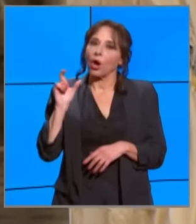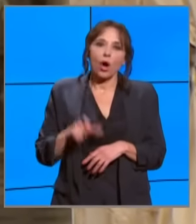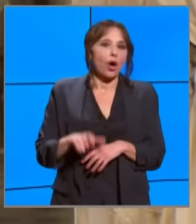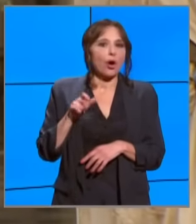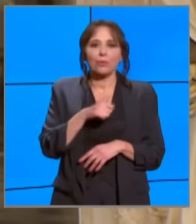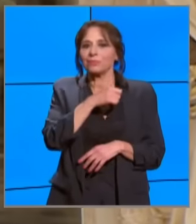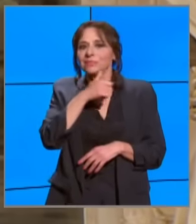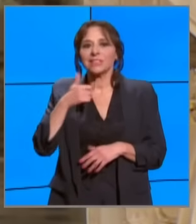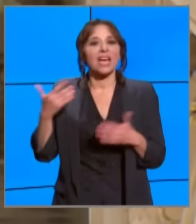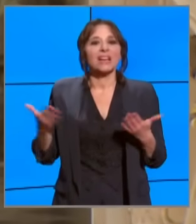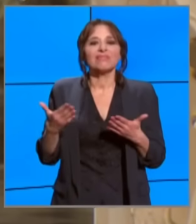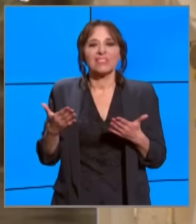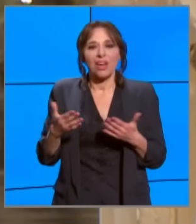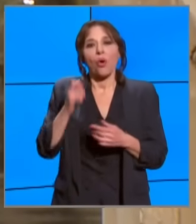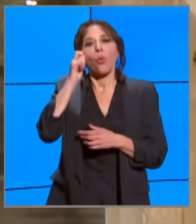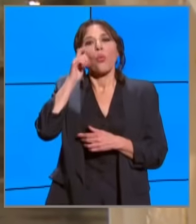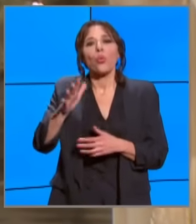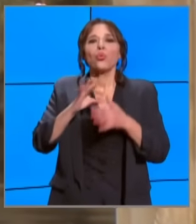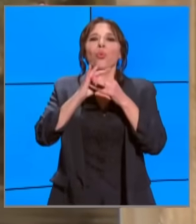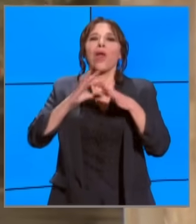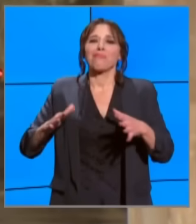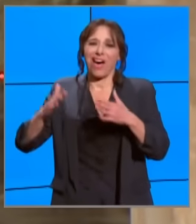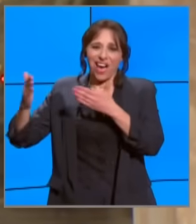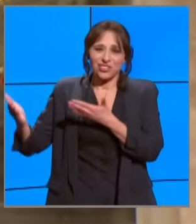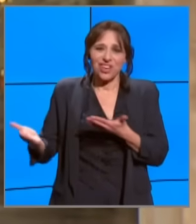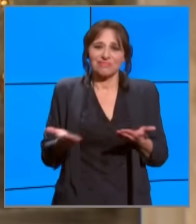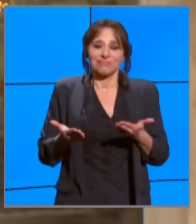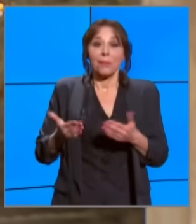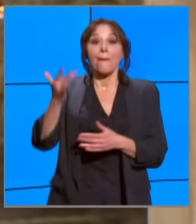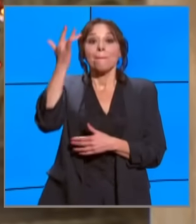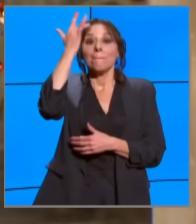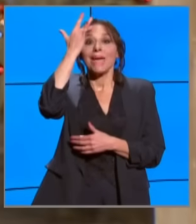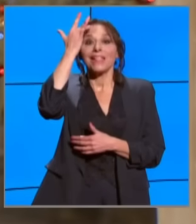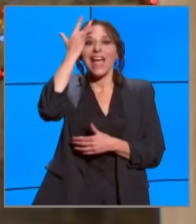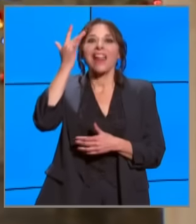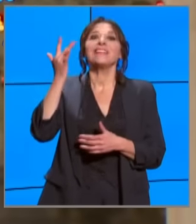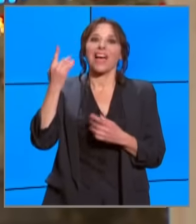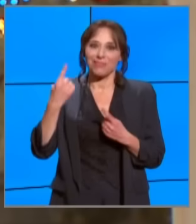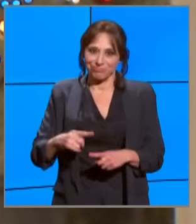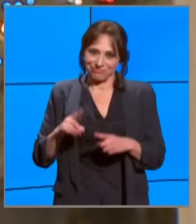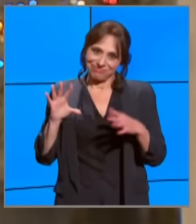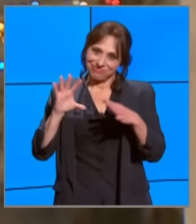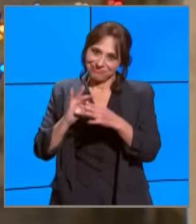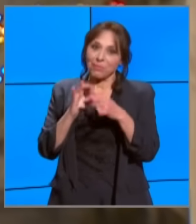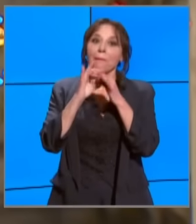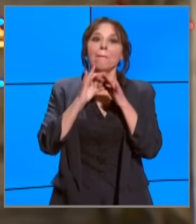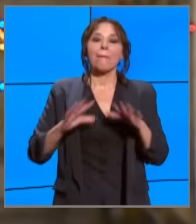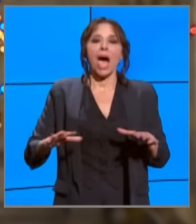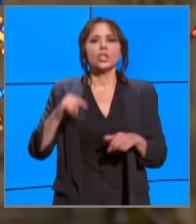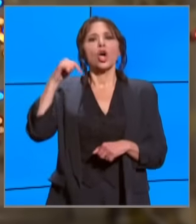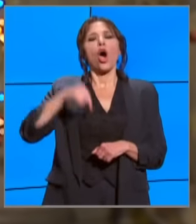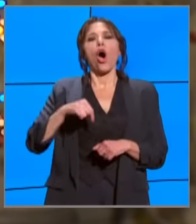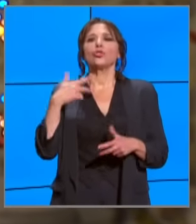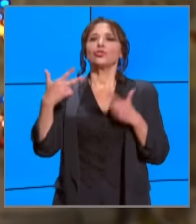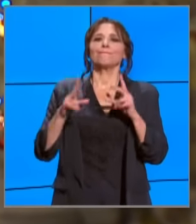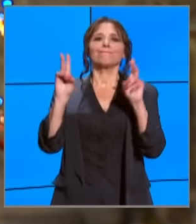fare spazio alla cultura della Pace alla mentalità della Pace parlare di pace Oggi non